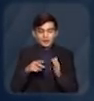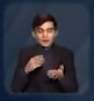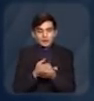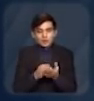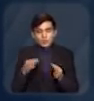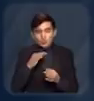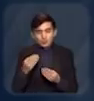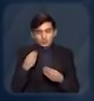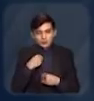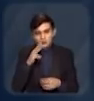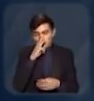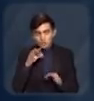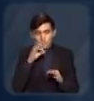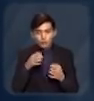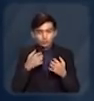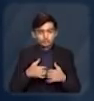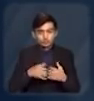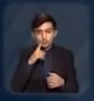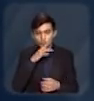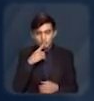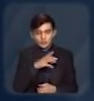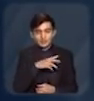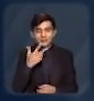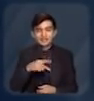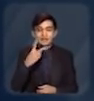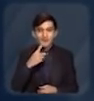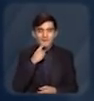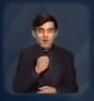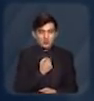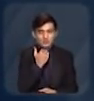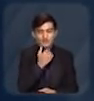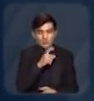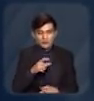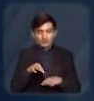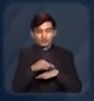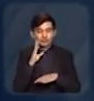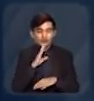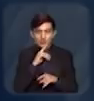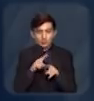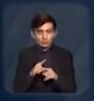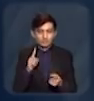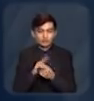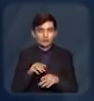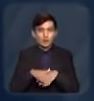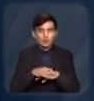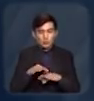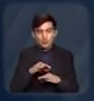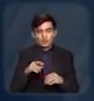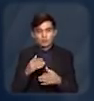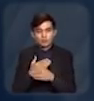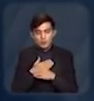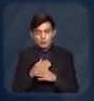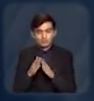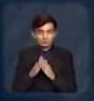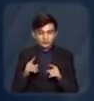ретінде саналмайтынын айтқан дейді. Енді 32 әскери қызметкердің жұбайлары қала әкімі Ермак Сәлімовтің халықпен кездесу жиынына көмек сұрап